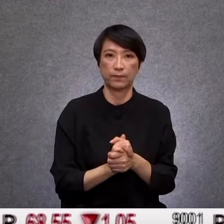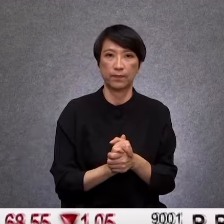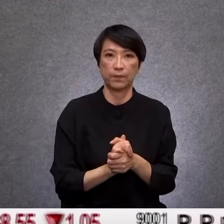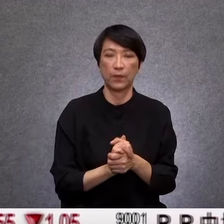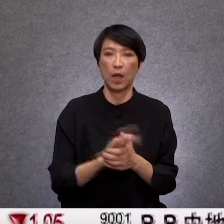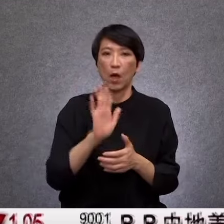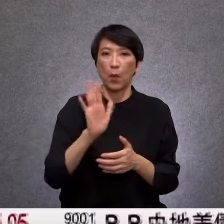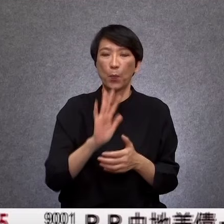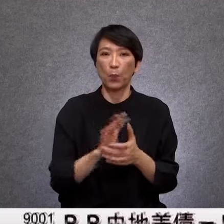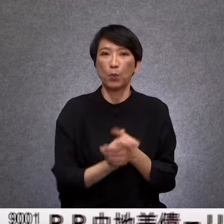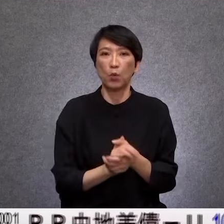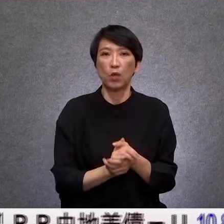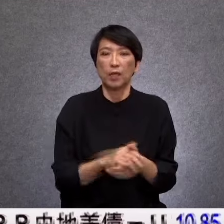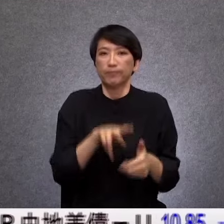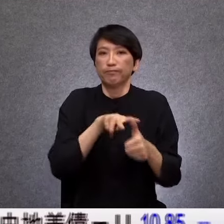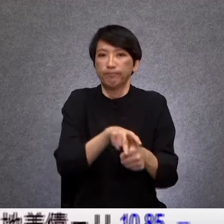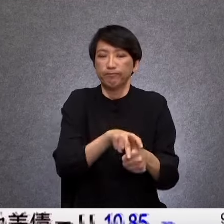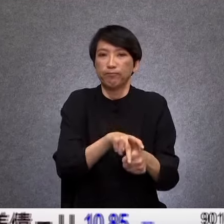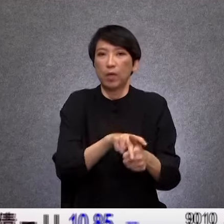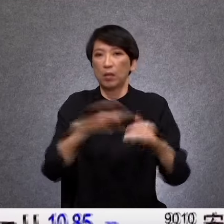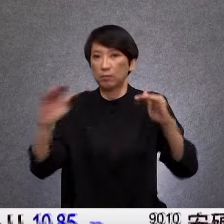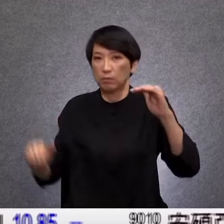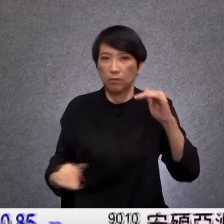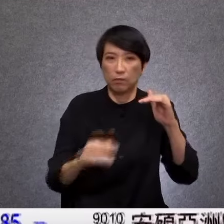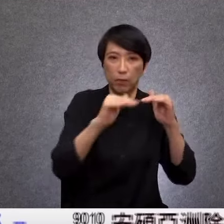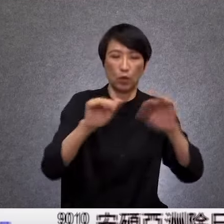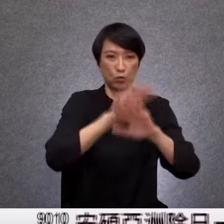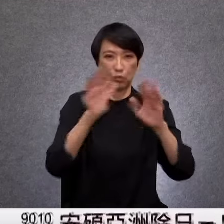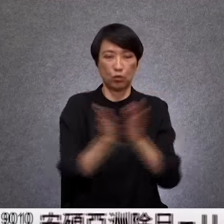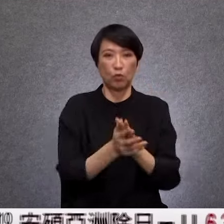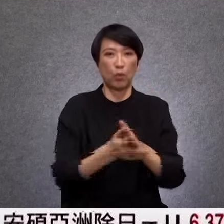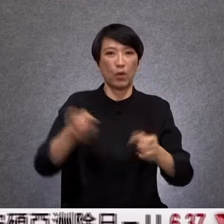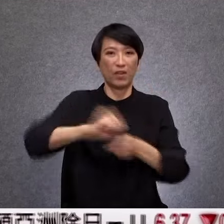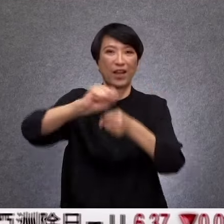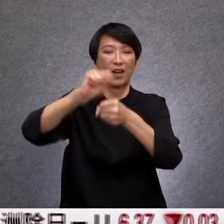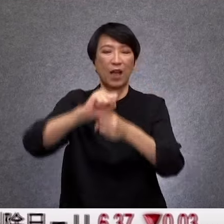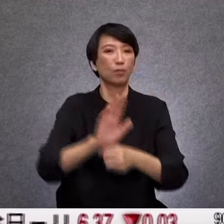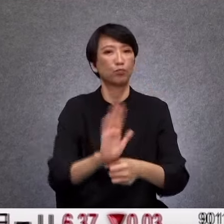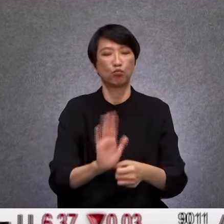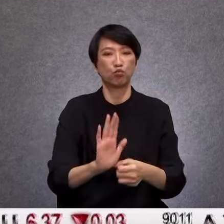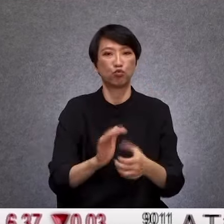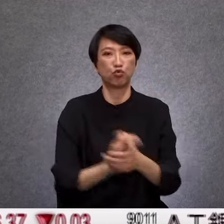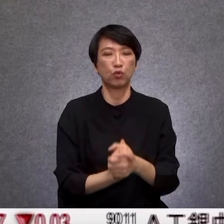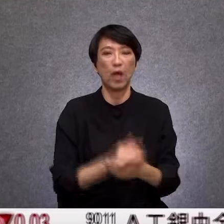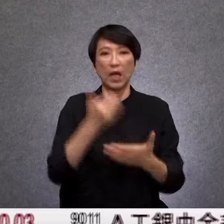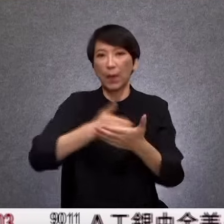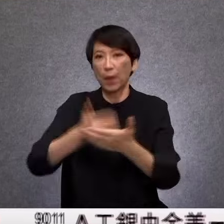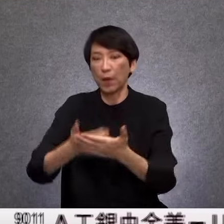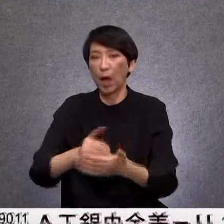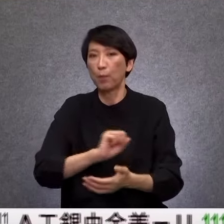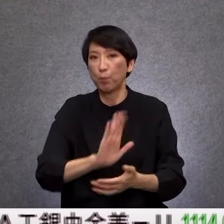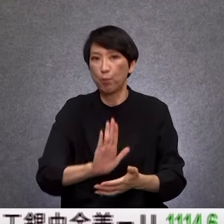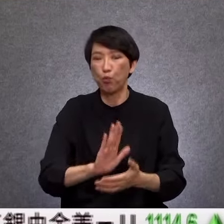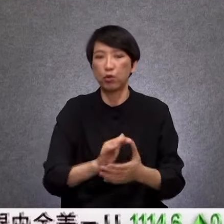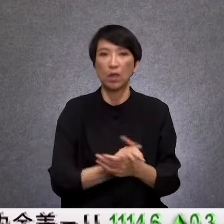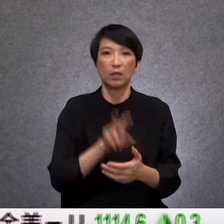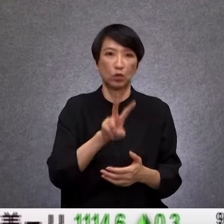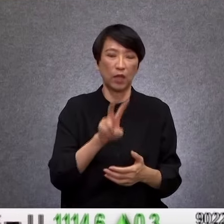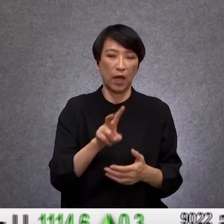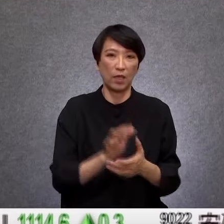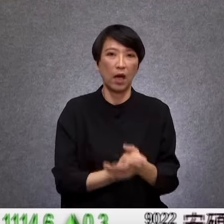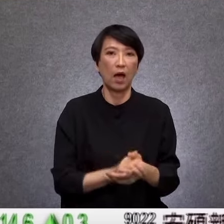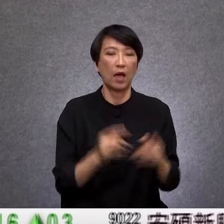慮嘅因素。我哋都唔會強求咧一步到位咧就要調整曬所有收費，因為這個呢個咧